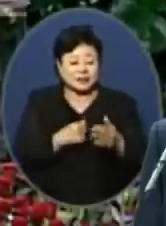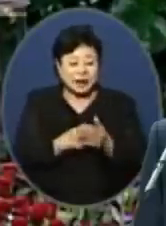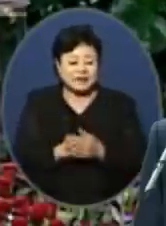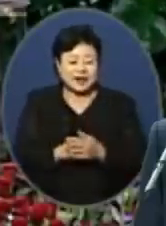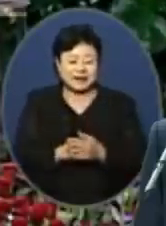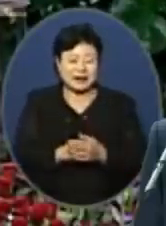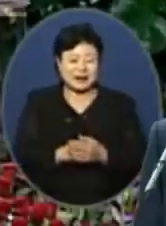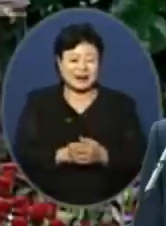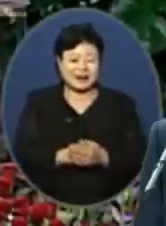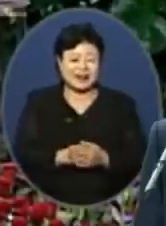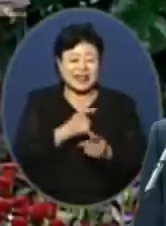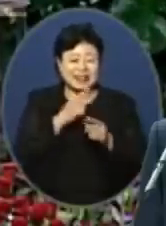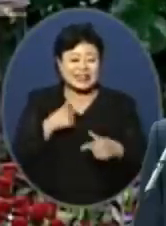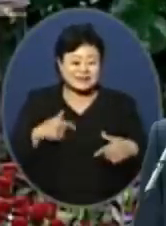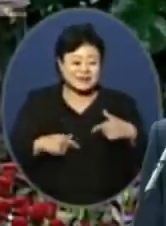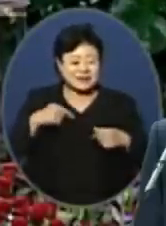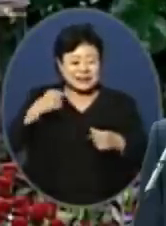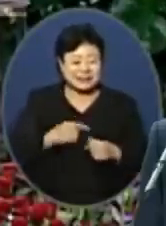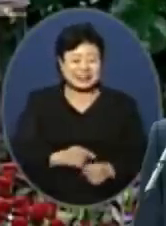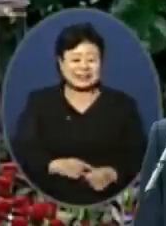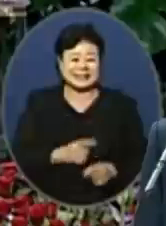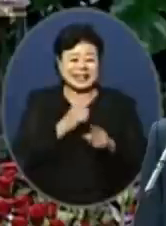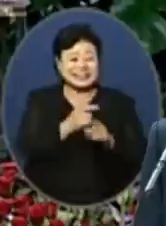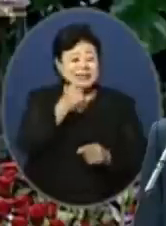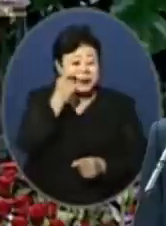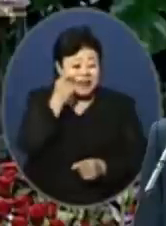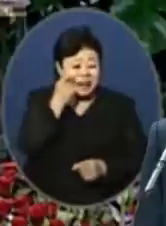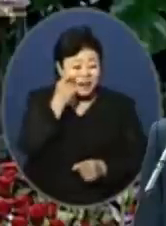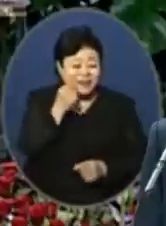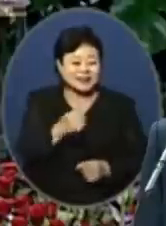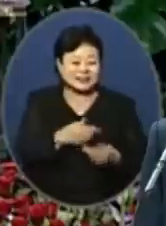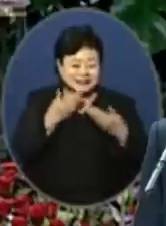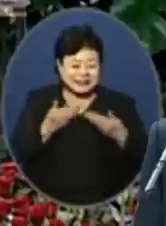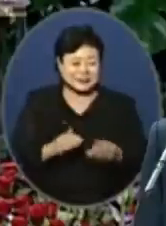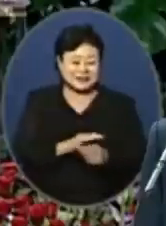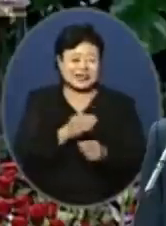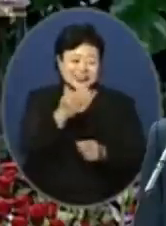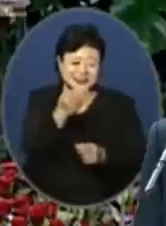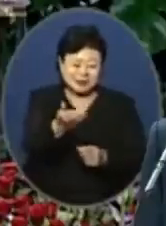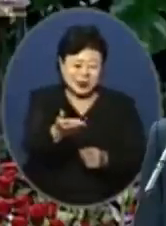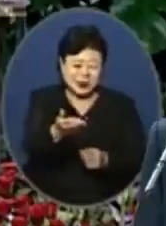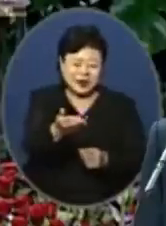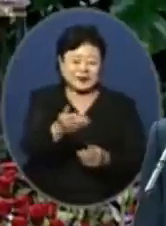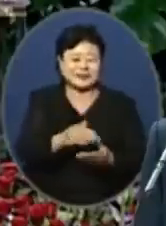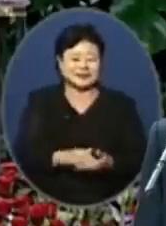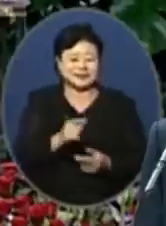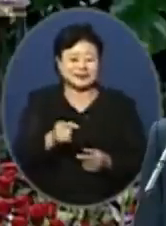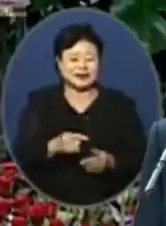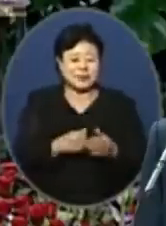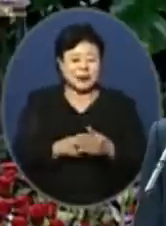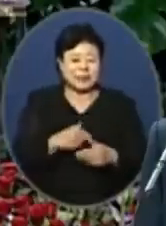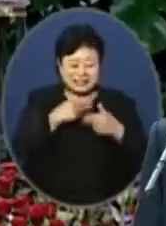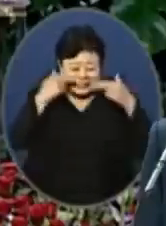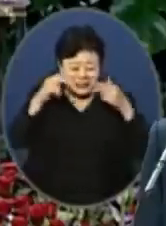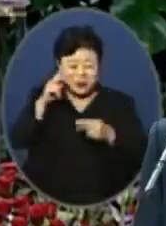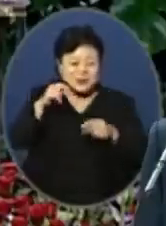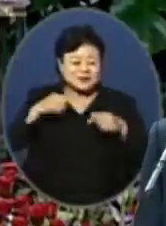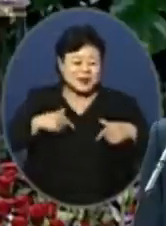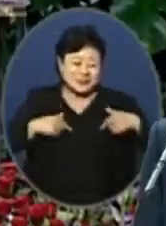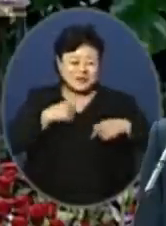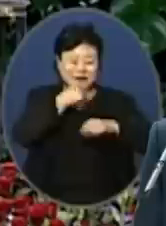너로 말미암아 기쁨을 이기지 못하여 너를 잠잠히 사랑하시며 너로 말미암아 즐거이